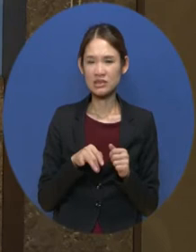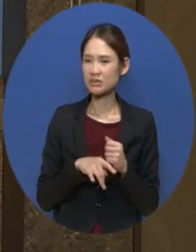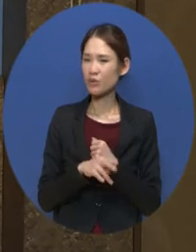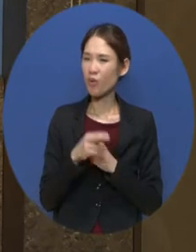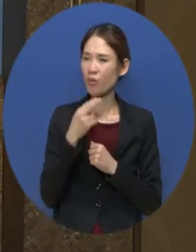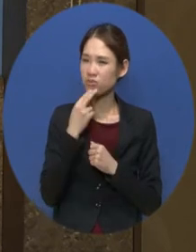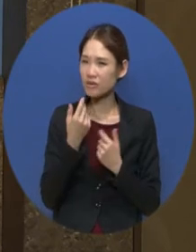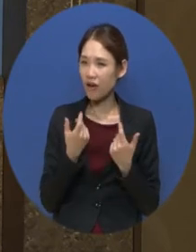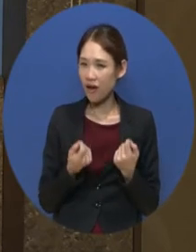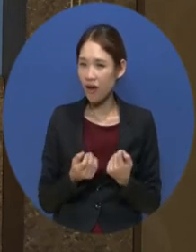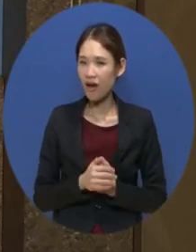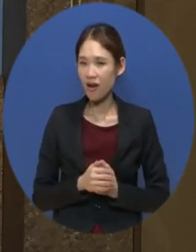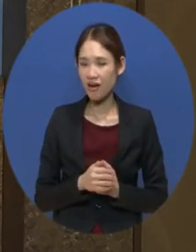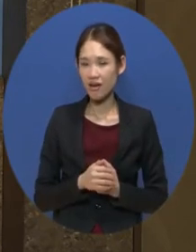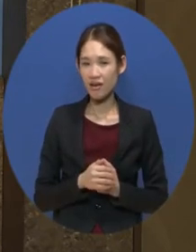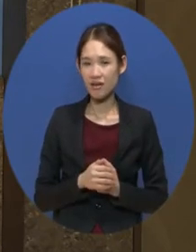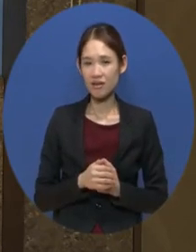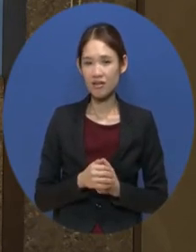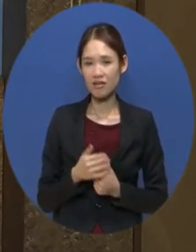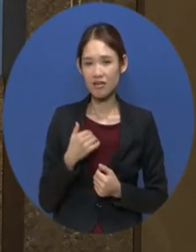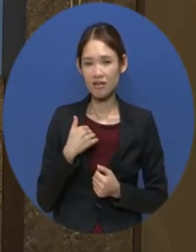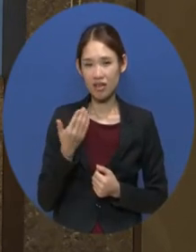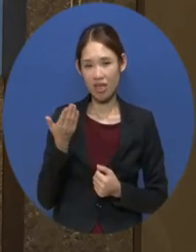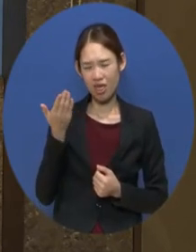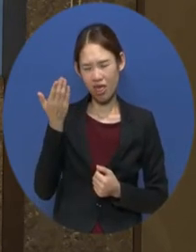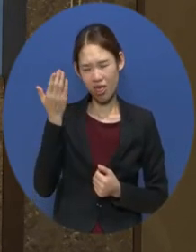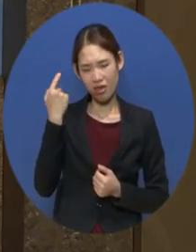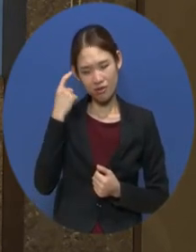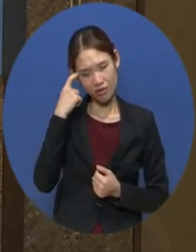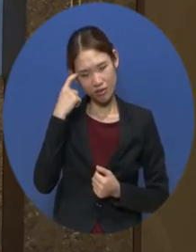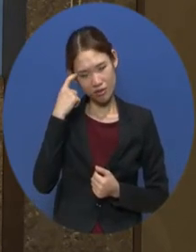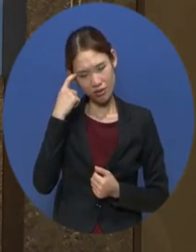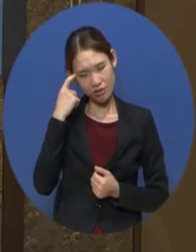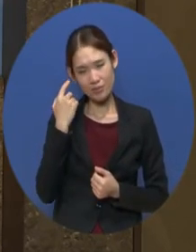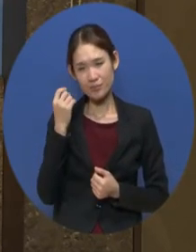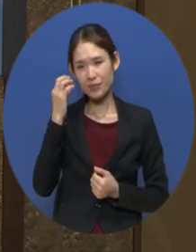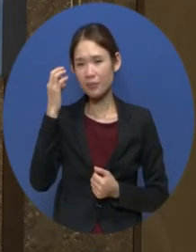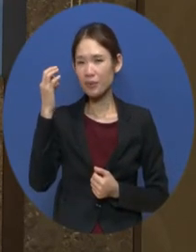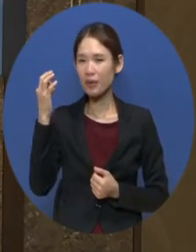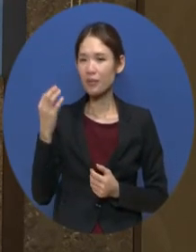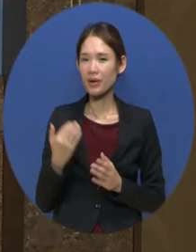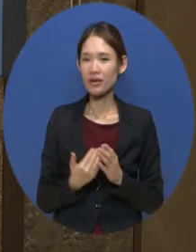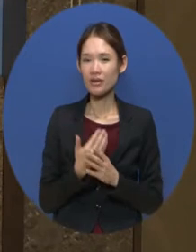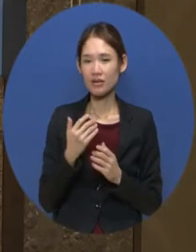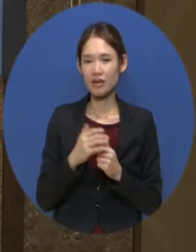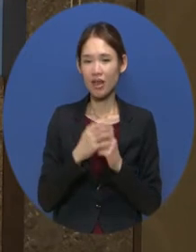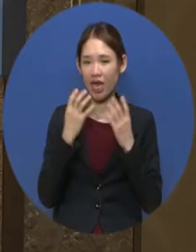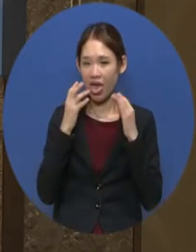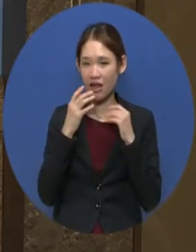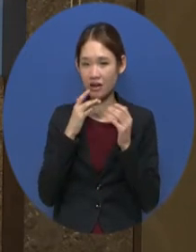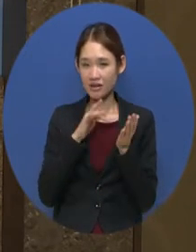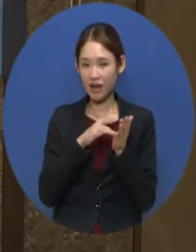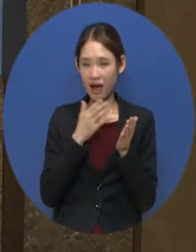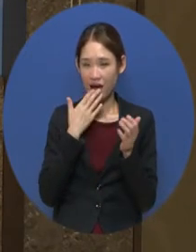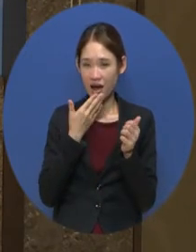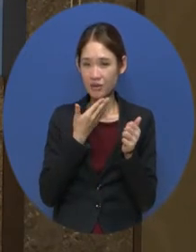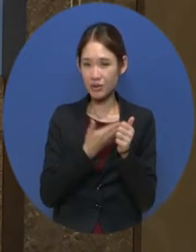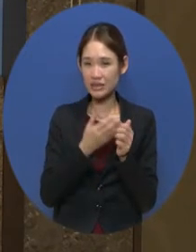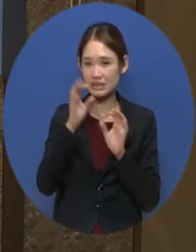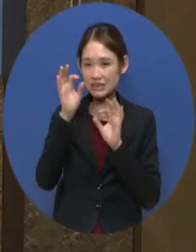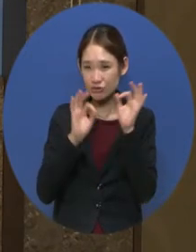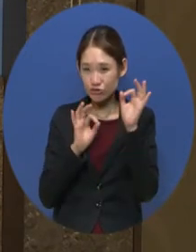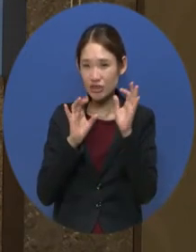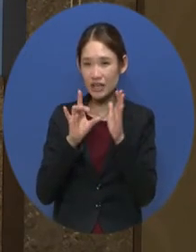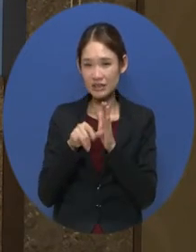않을까 생각이 드는데 제가 저의 과거가 갑자기 떠오르더라고요. 그 당시에 아이에게 이 약을 잘못 먹였을